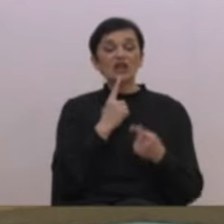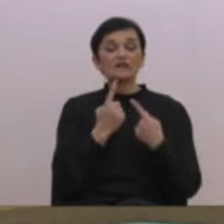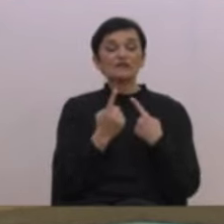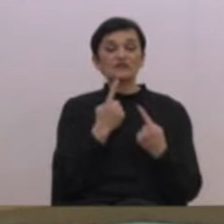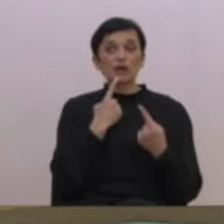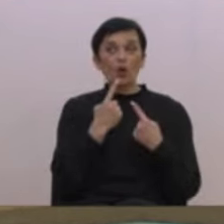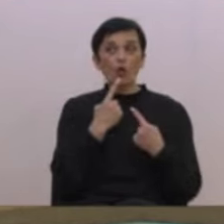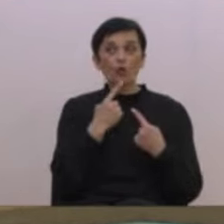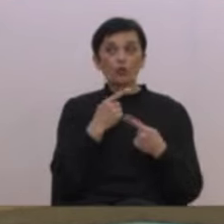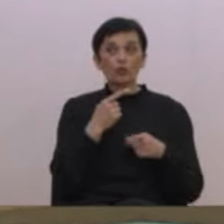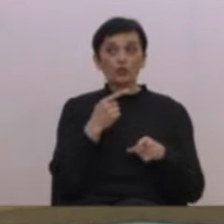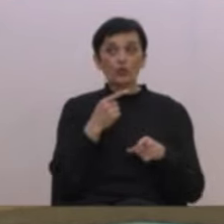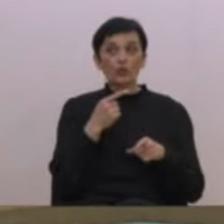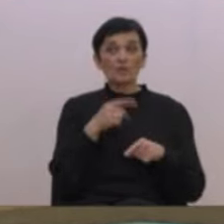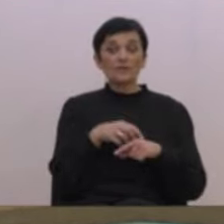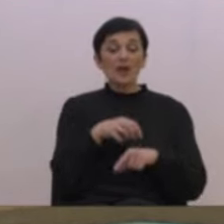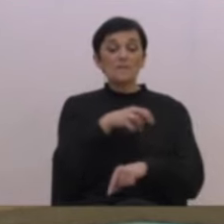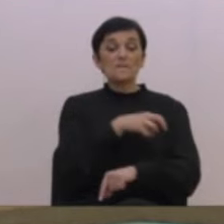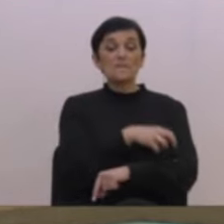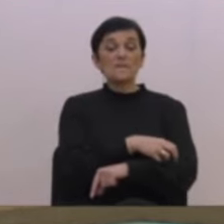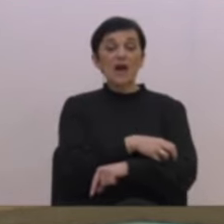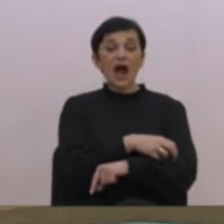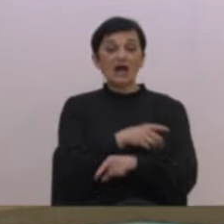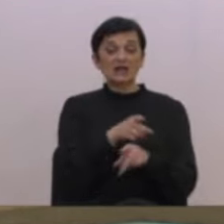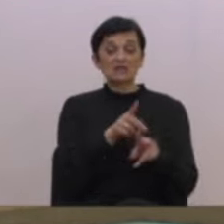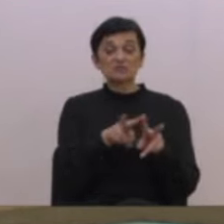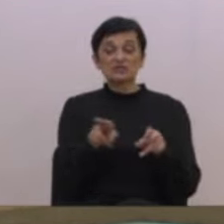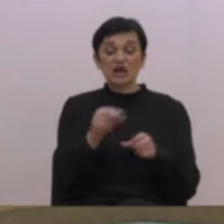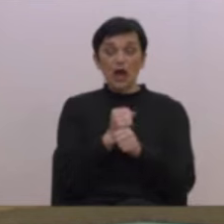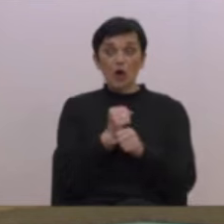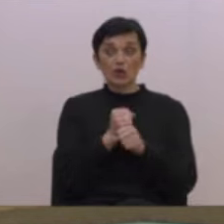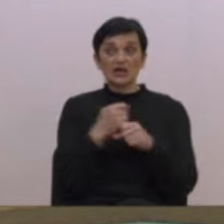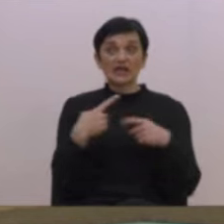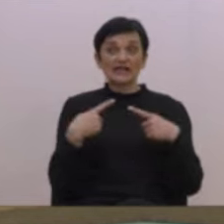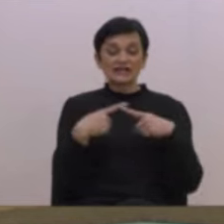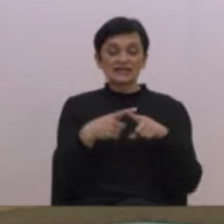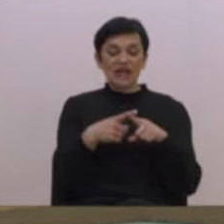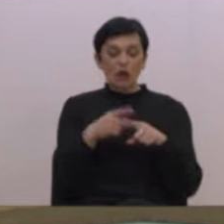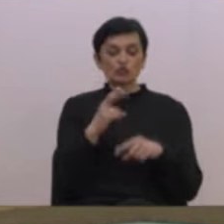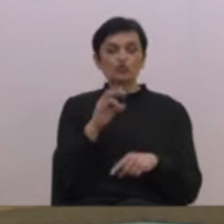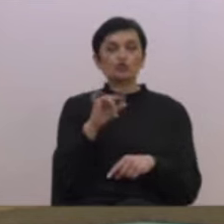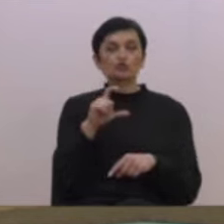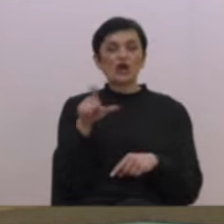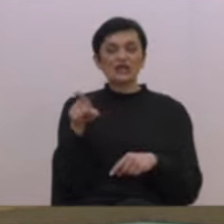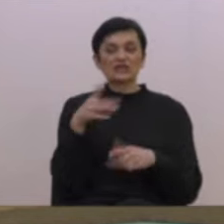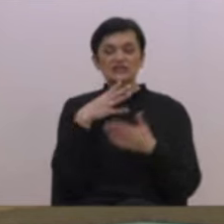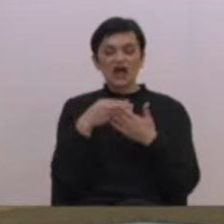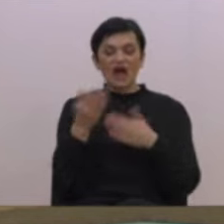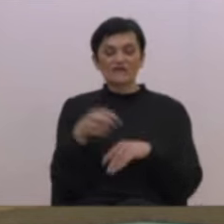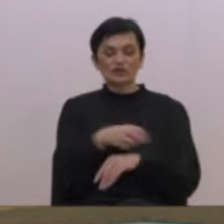შემთხვევაში პარტიის გავსიც გაეკეთებინა. თორედ ხა ტექნიკურად ნინო ბურჯანას თავისი პარტია აქვს, ჩერგოლიშვილს თავისი პარტია